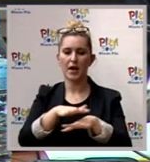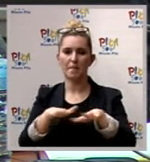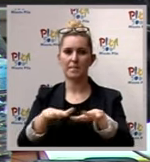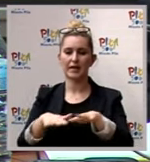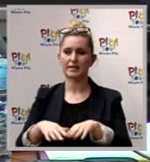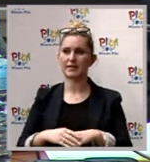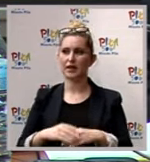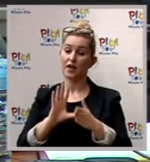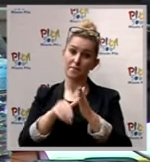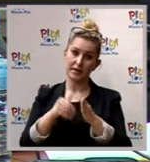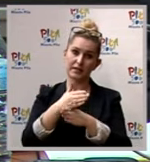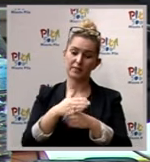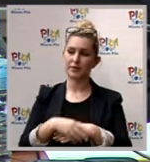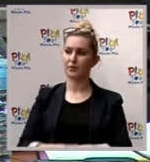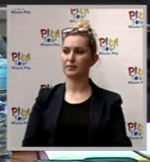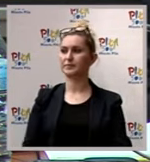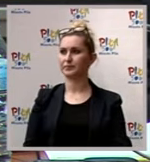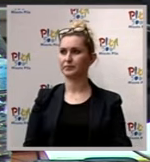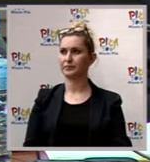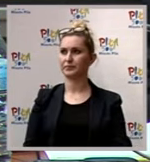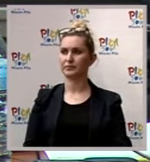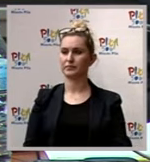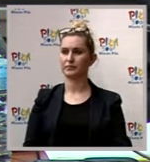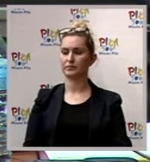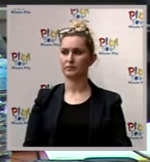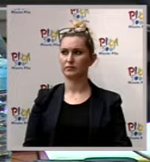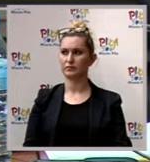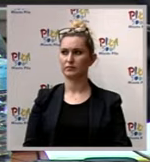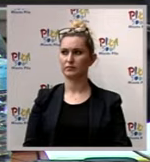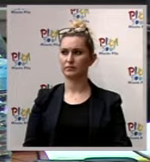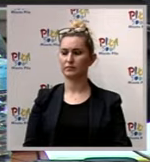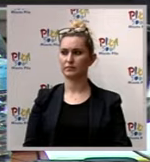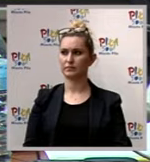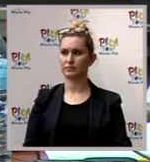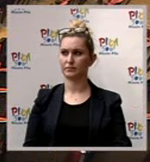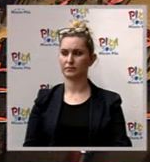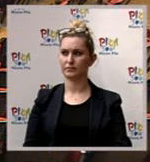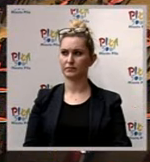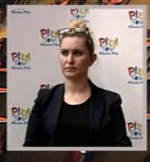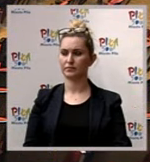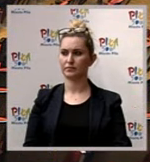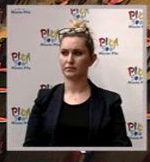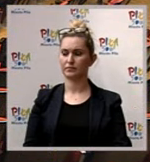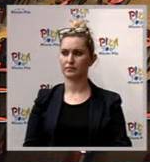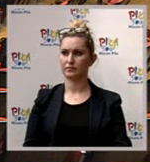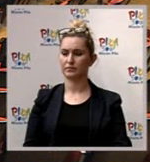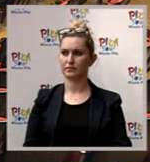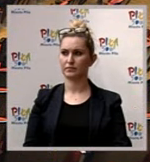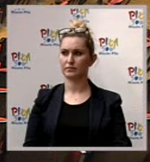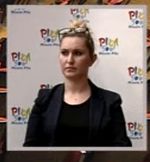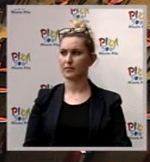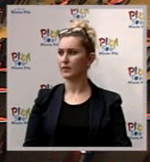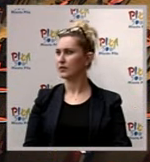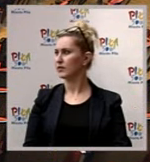przekazanie informacji panią dyrektor Wydziału Gospodarki Nieruchomościami, panią Julitę Grzegżółkę. Bardzo proszę.